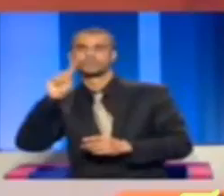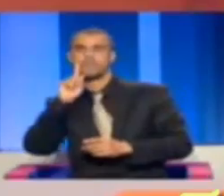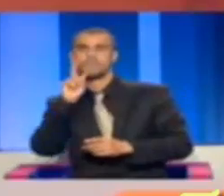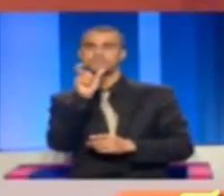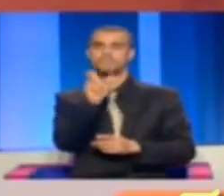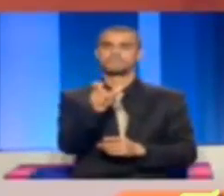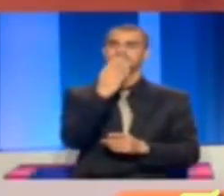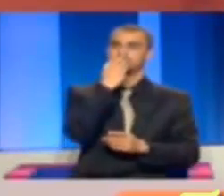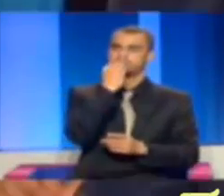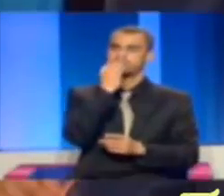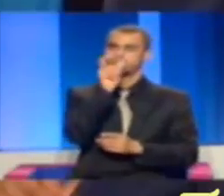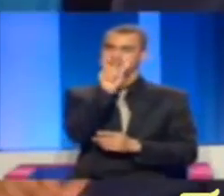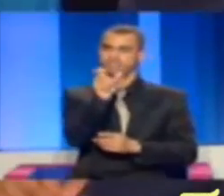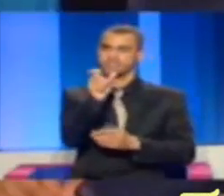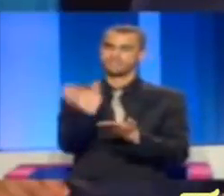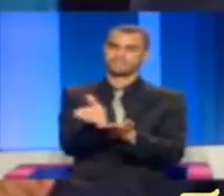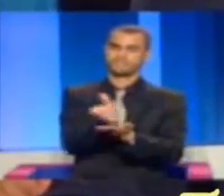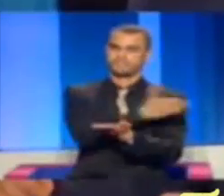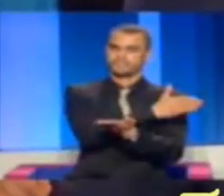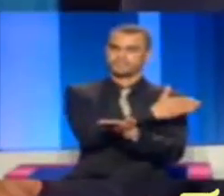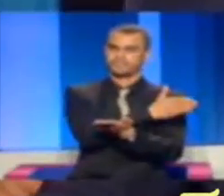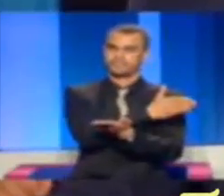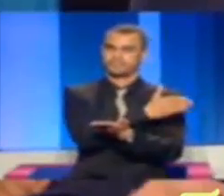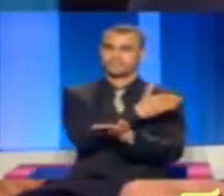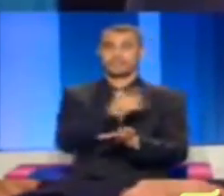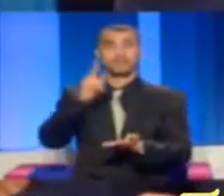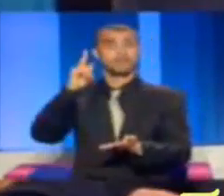تعودنا نتداولوا. لا، عجبني العنوان فاقدي السمع،